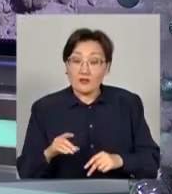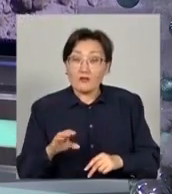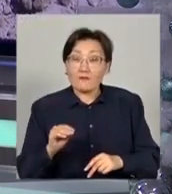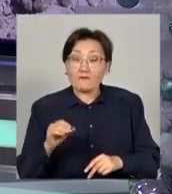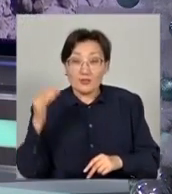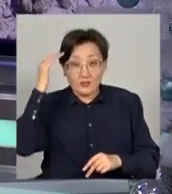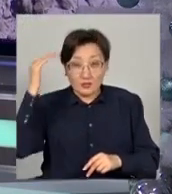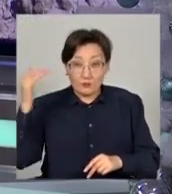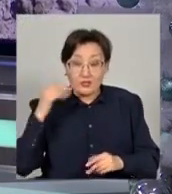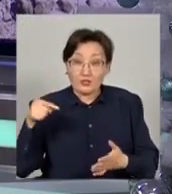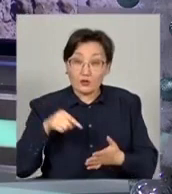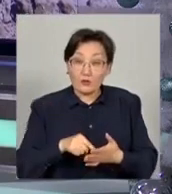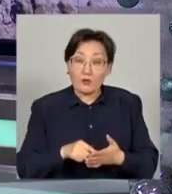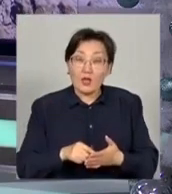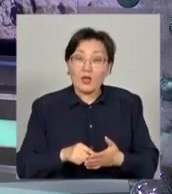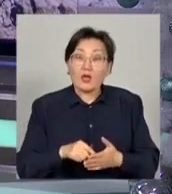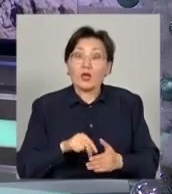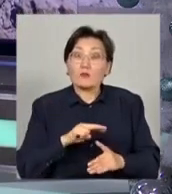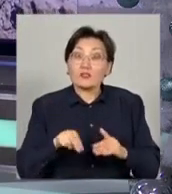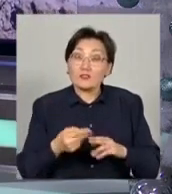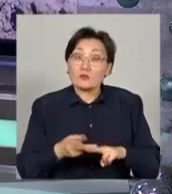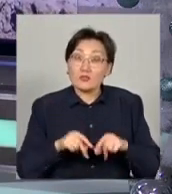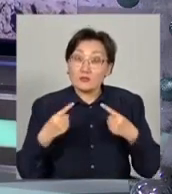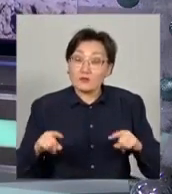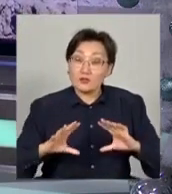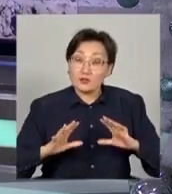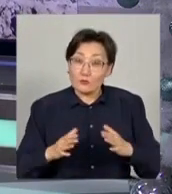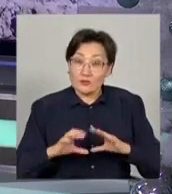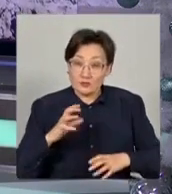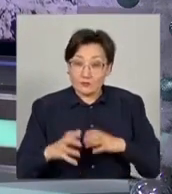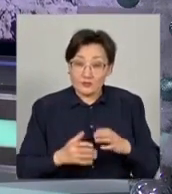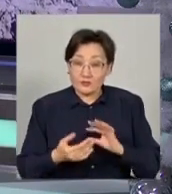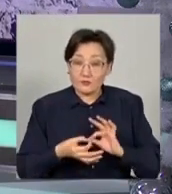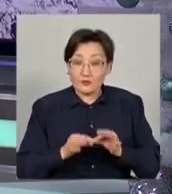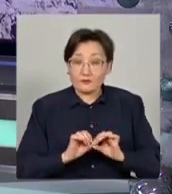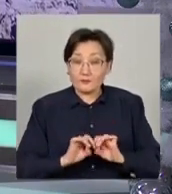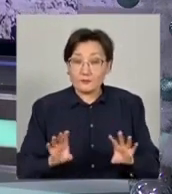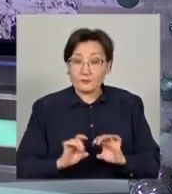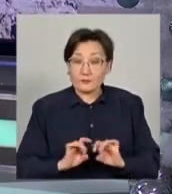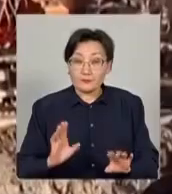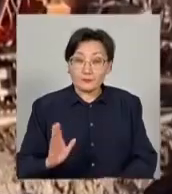Вьетнама, оказавшегося в бетонной ловушке. Об этих и других событиях в мире в обзоре «Один из Магуловой».